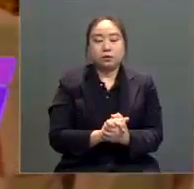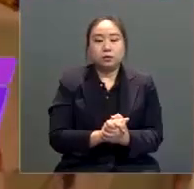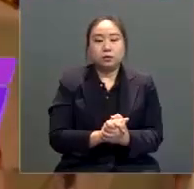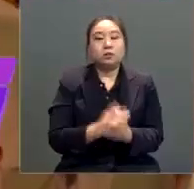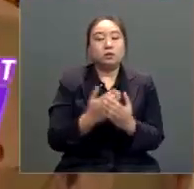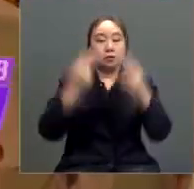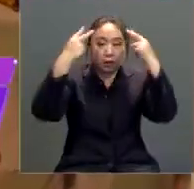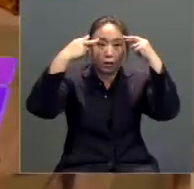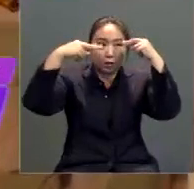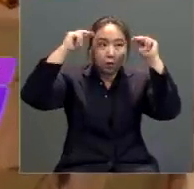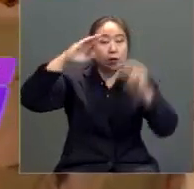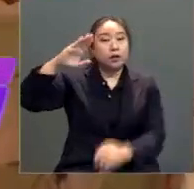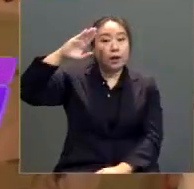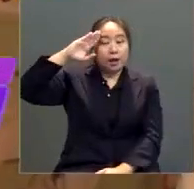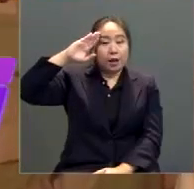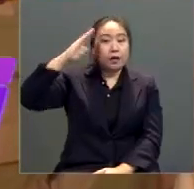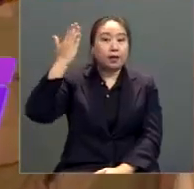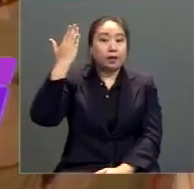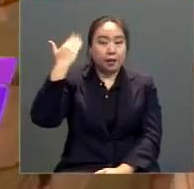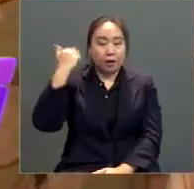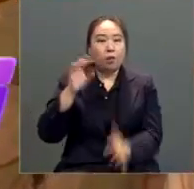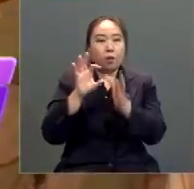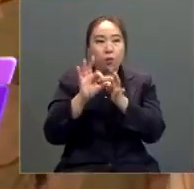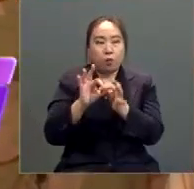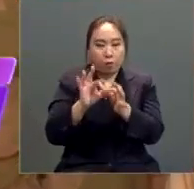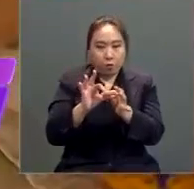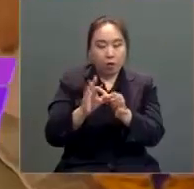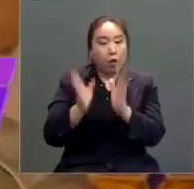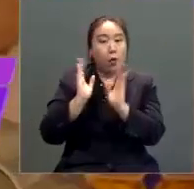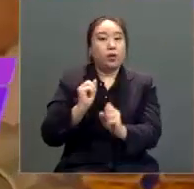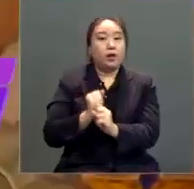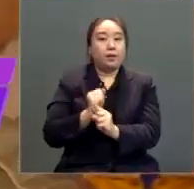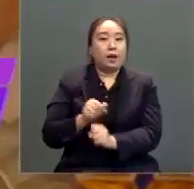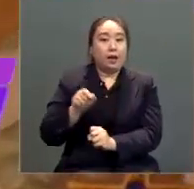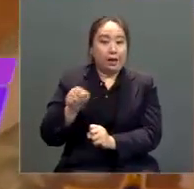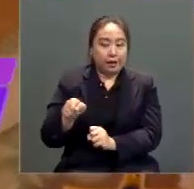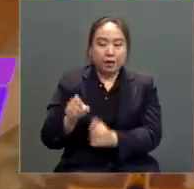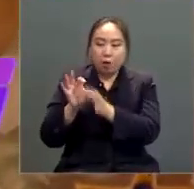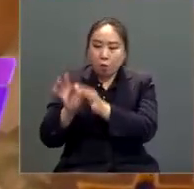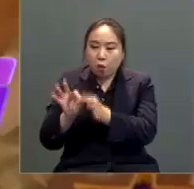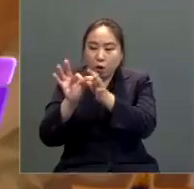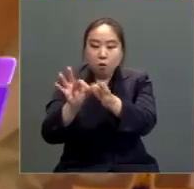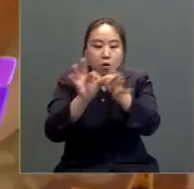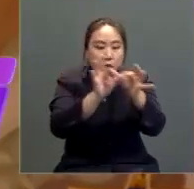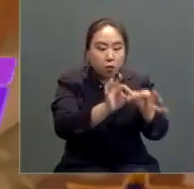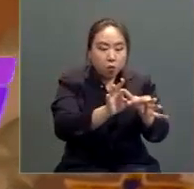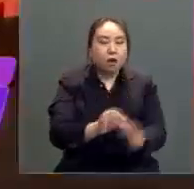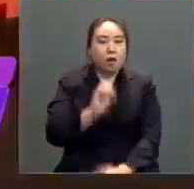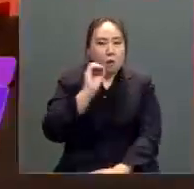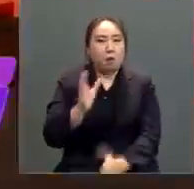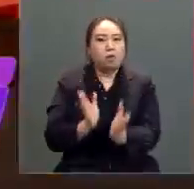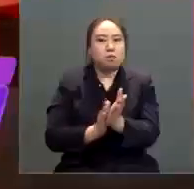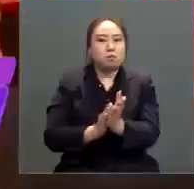ที่พลเอกประยุทธ์จันทร์โอชานายกรัฐมนตรีนะคะก็มีความเป็นห่วงการทำงานของเจ้าหน้าที่ประจำด่านตรวจทุกจุดพร้อมกับยกย่องว่